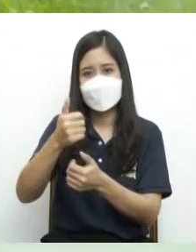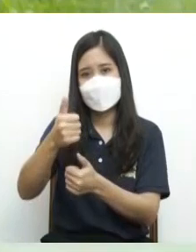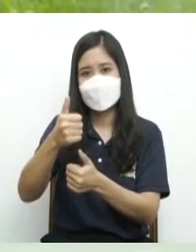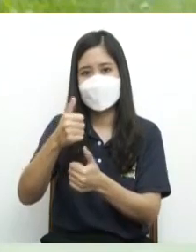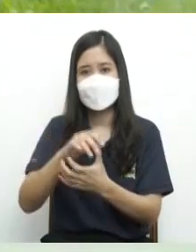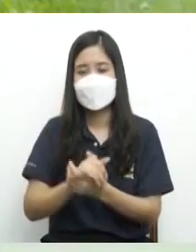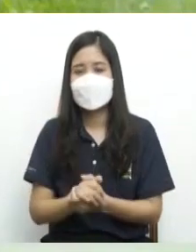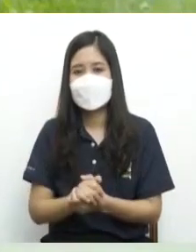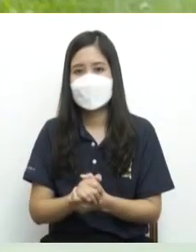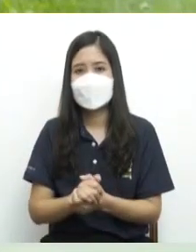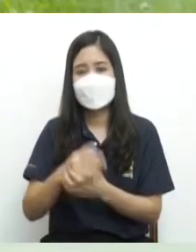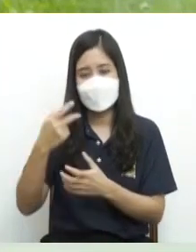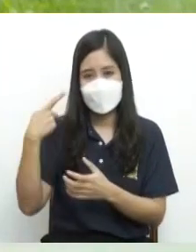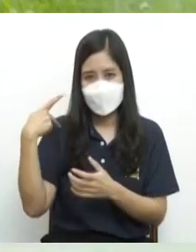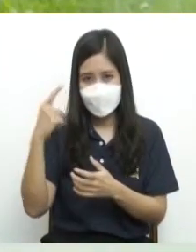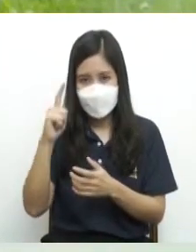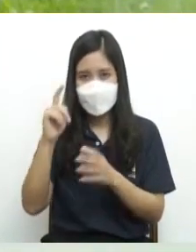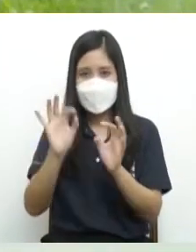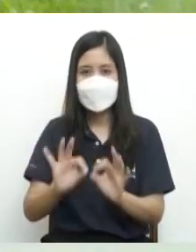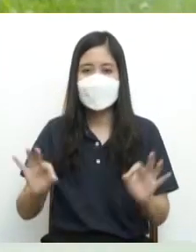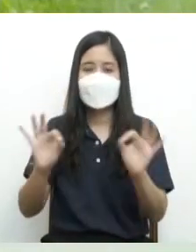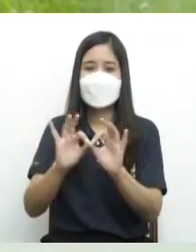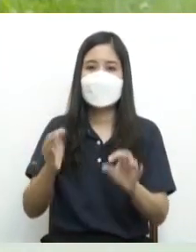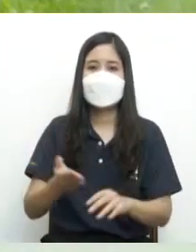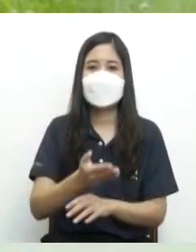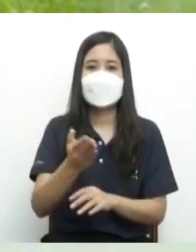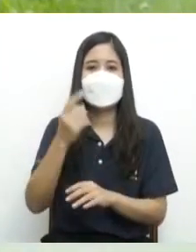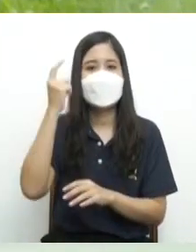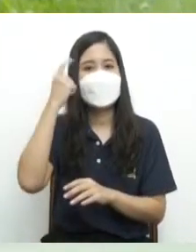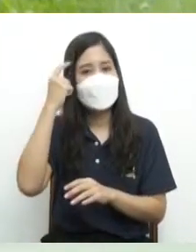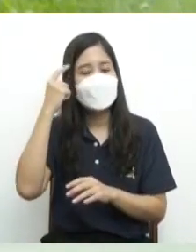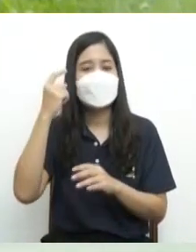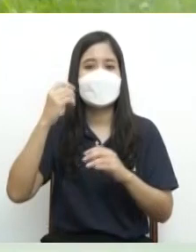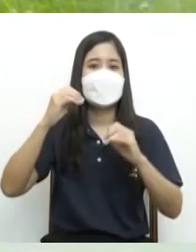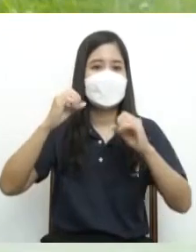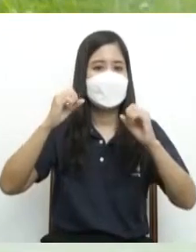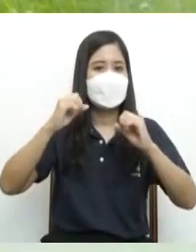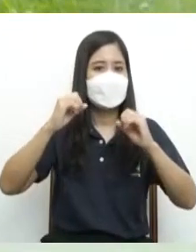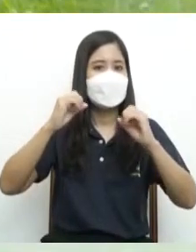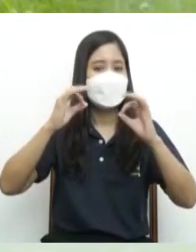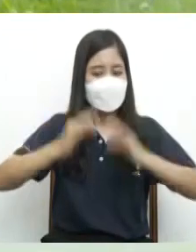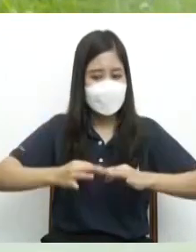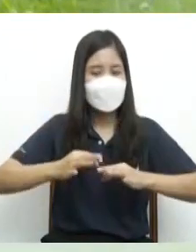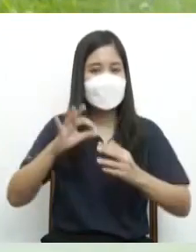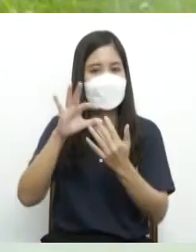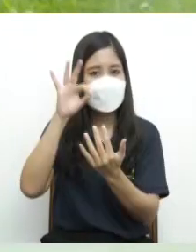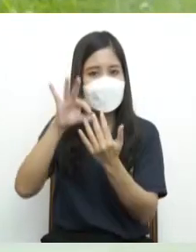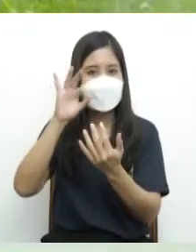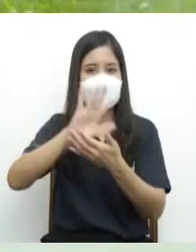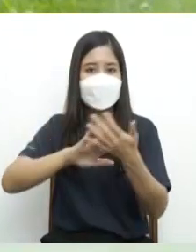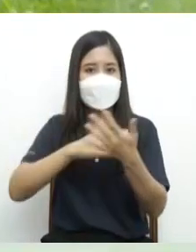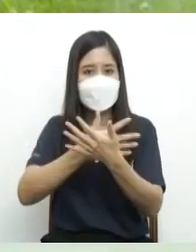ที่เป็นประโยชน์ยิ่งกว่าก็คือถ้าเรามีความรู้และตัดสินใจเลือกนะครับแผนที่ถูกต้องเนี่ยมันก็จะเป็นประโย